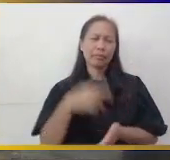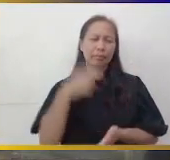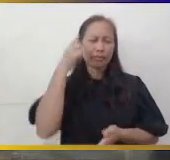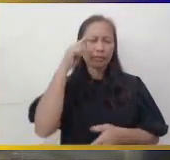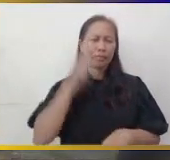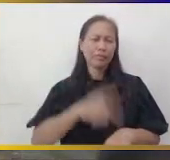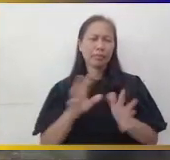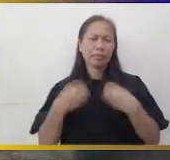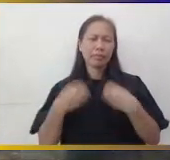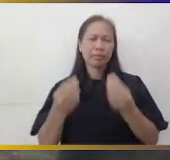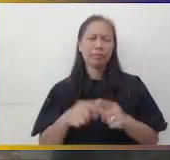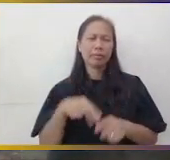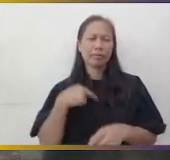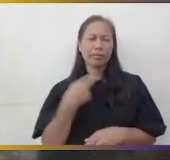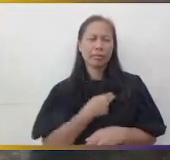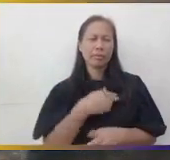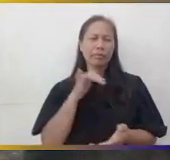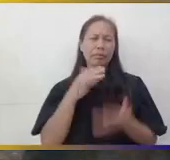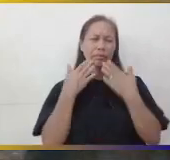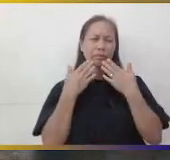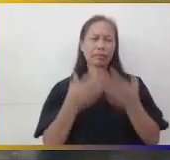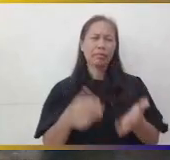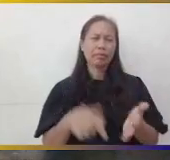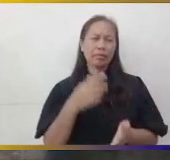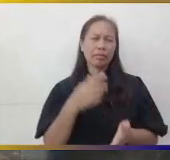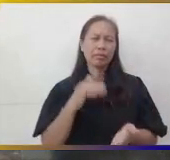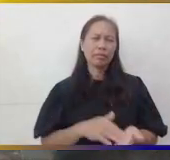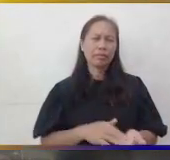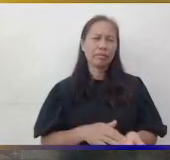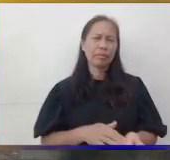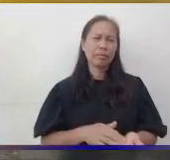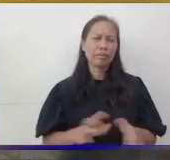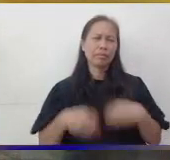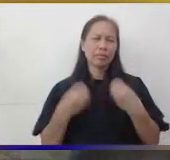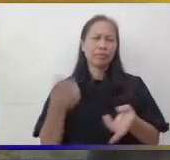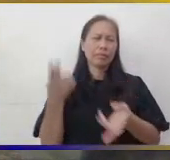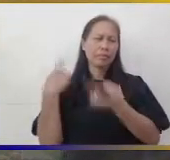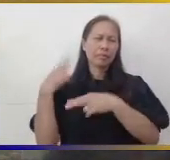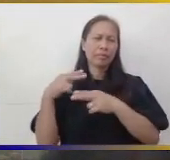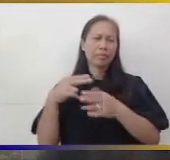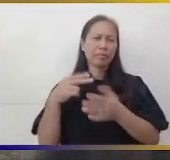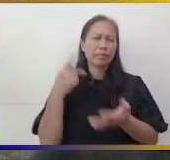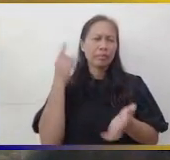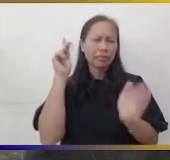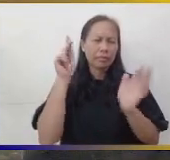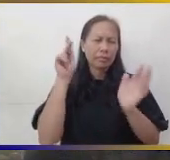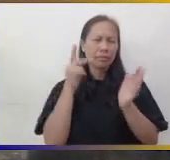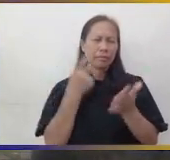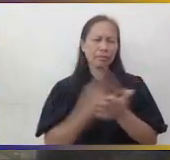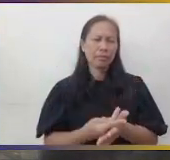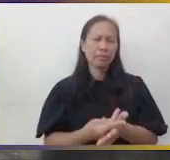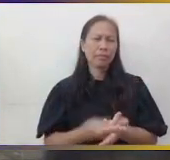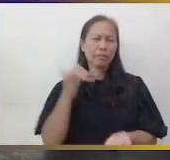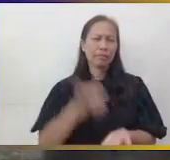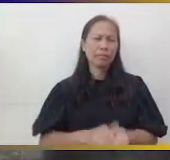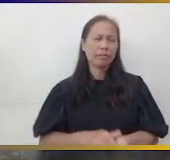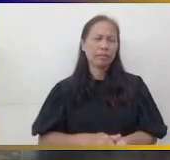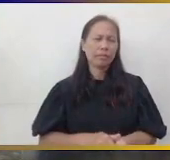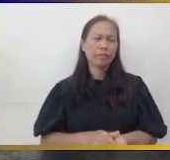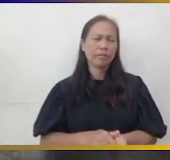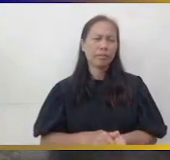niyo po sa amin Thank you Oh God for once again giving us the historical proofs Oh God kung papaano niyo po